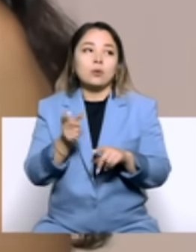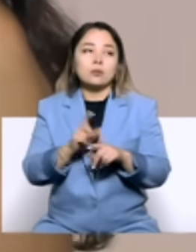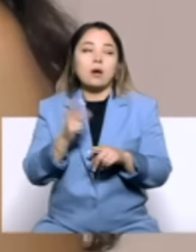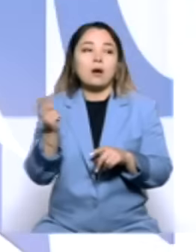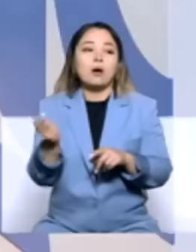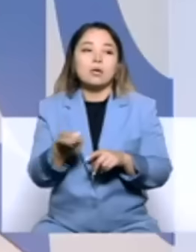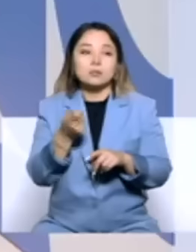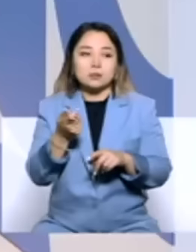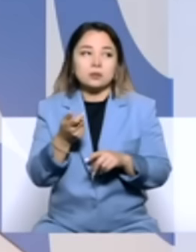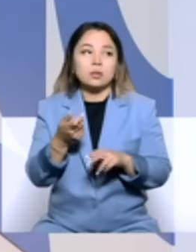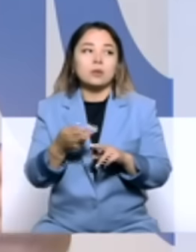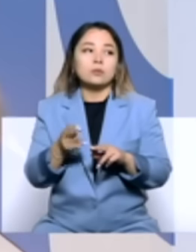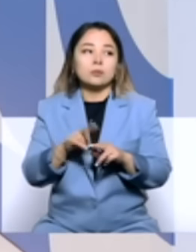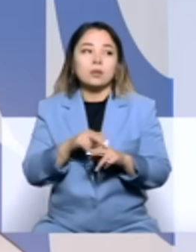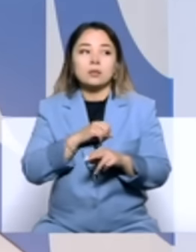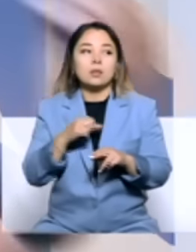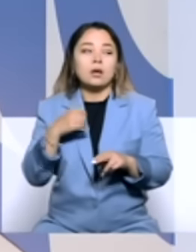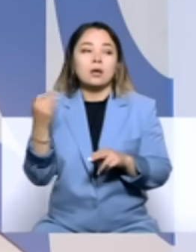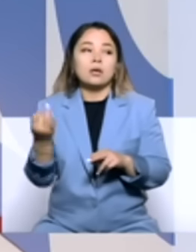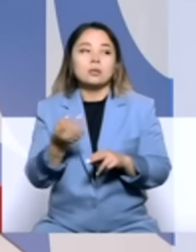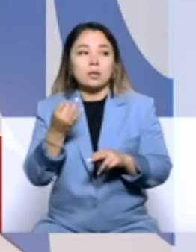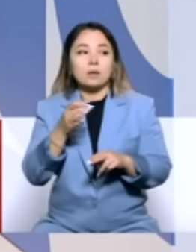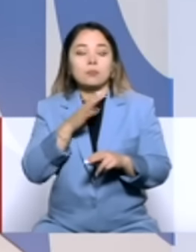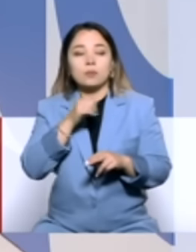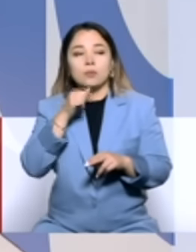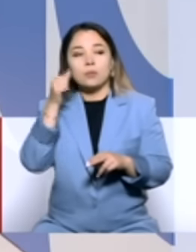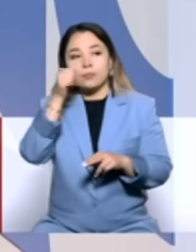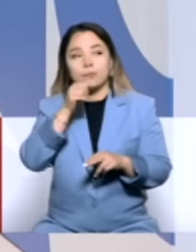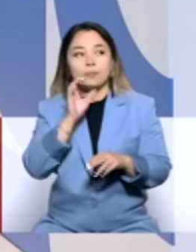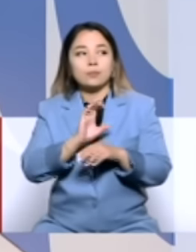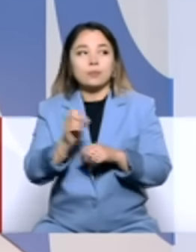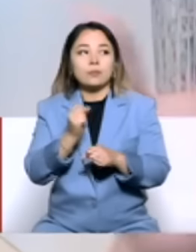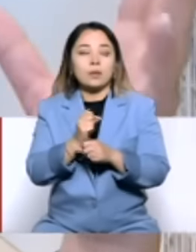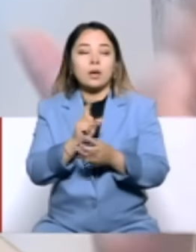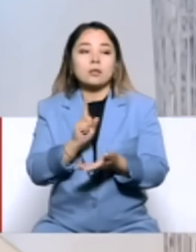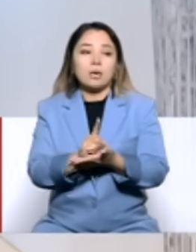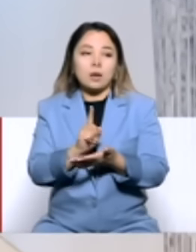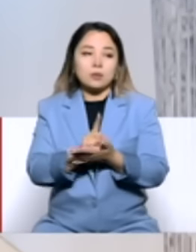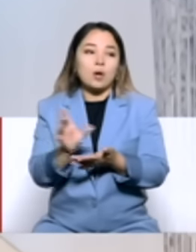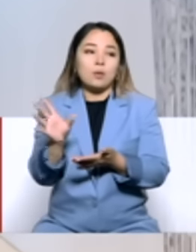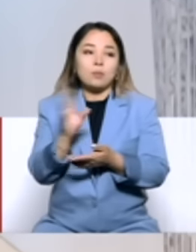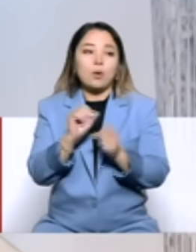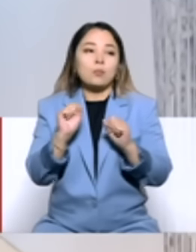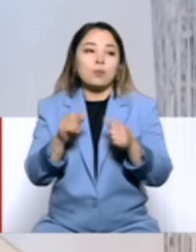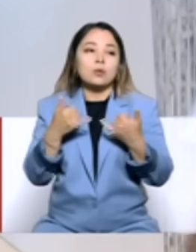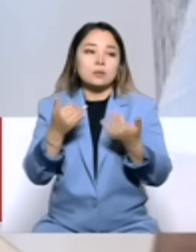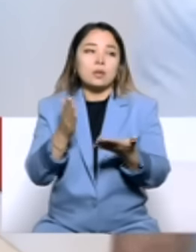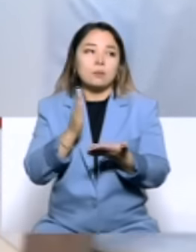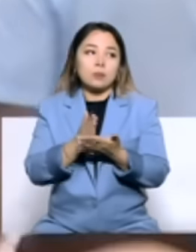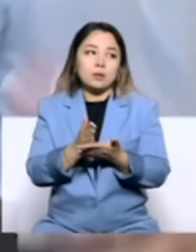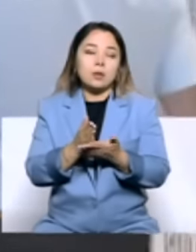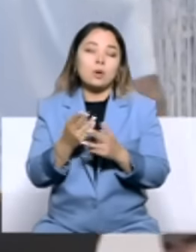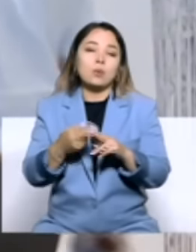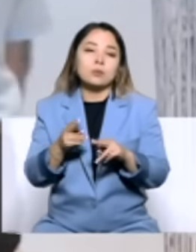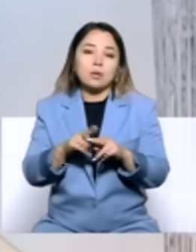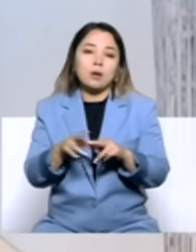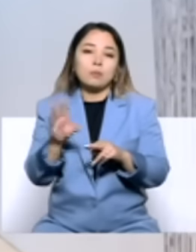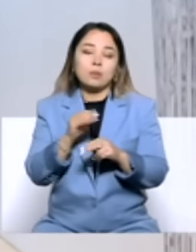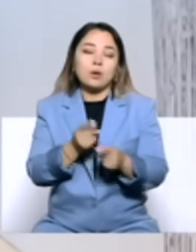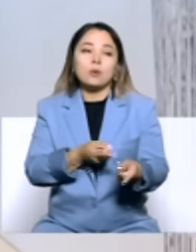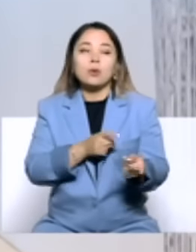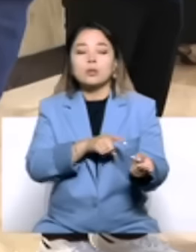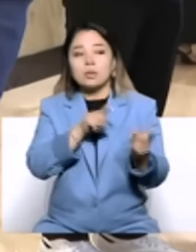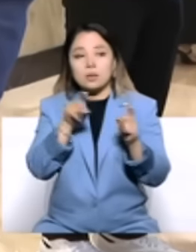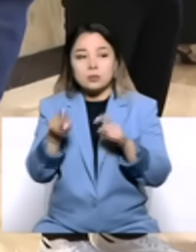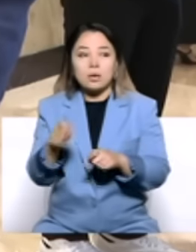аз. Өздері қызықтырып алдыңғы жылы шығарды ғой сол розничный налогты. Барлықтарына возможность берді. Енді барлықтары көшіп